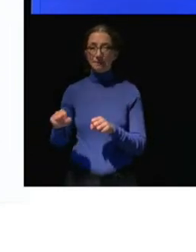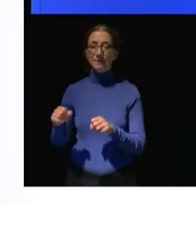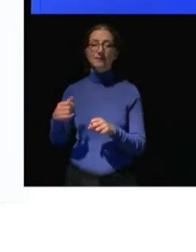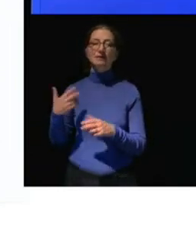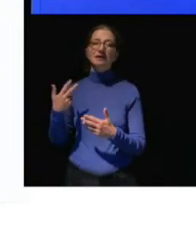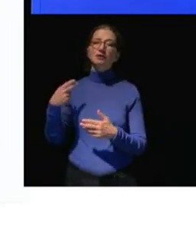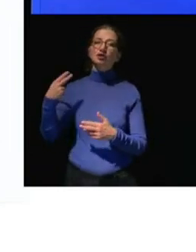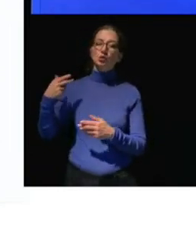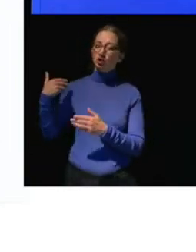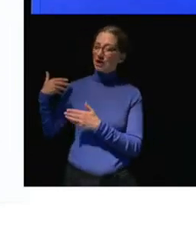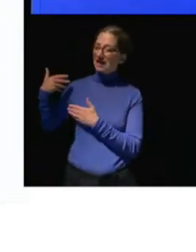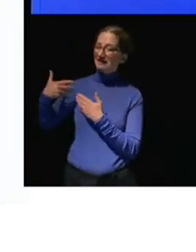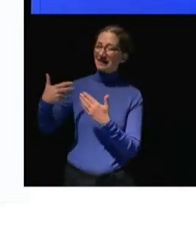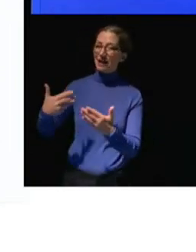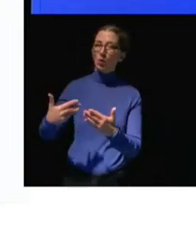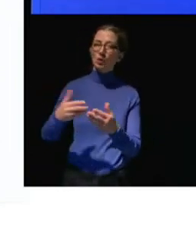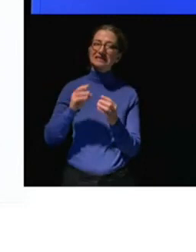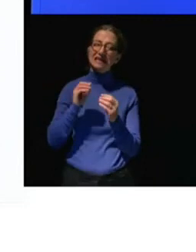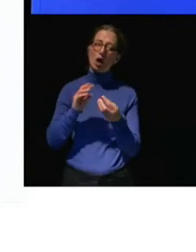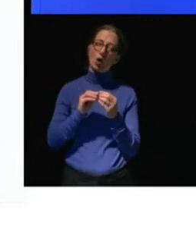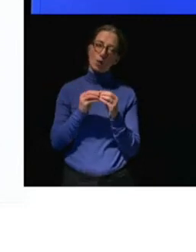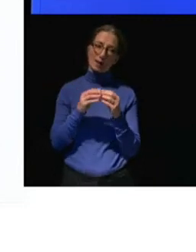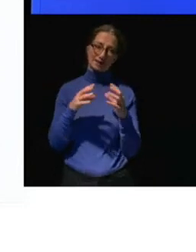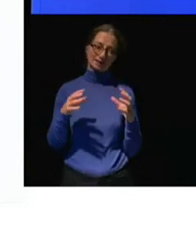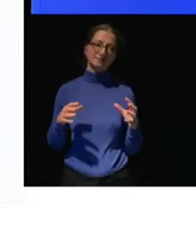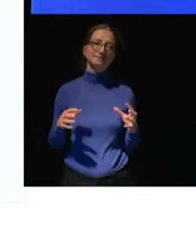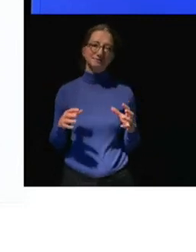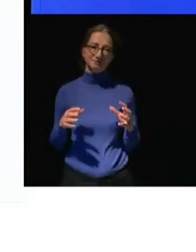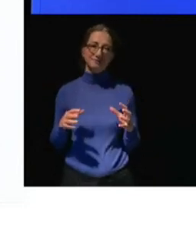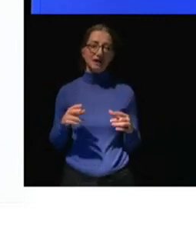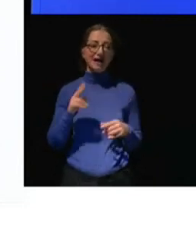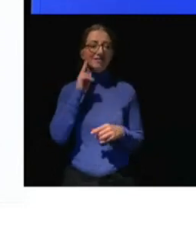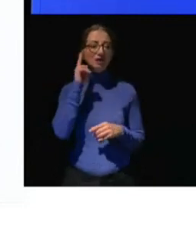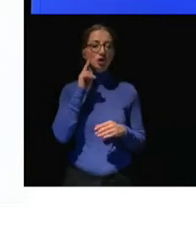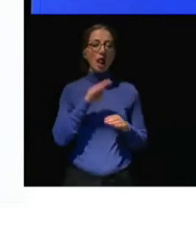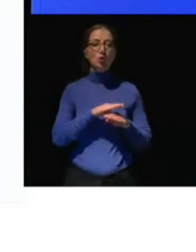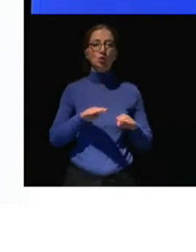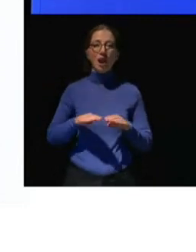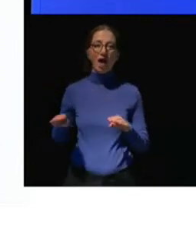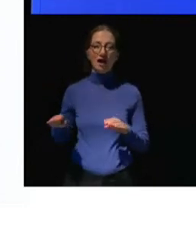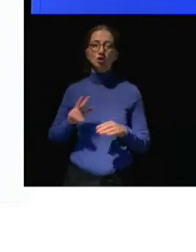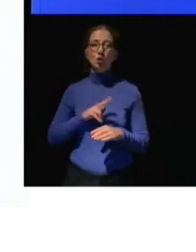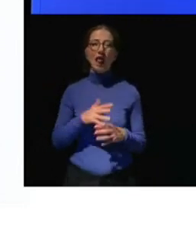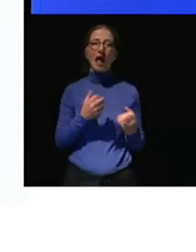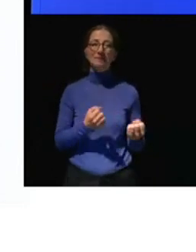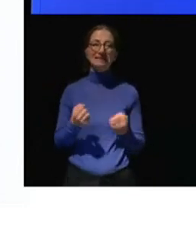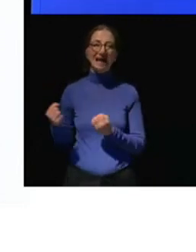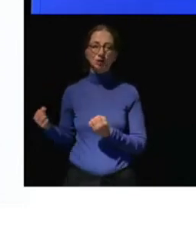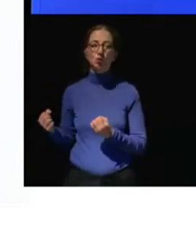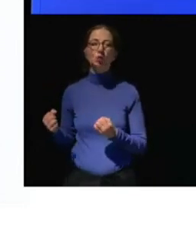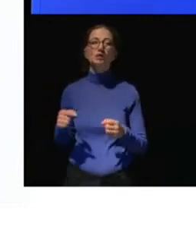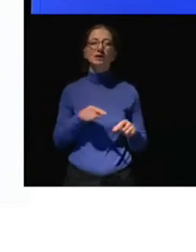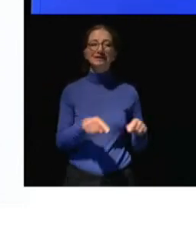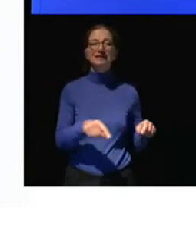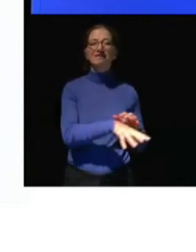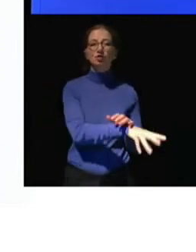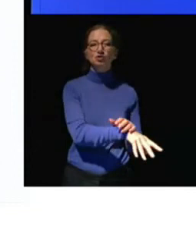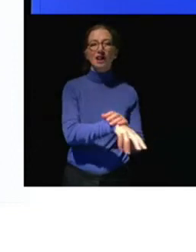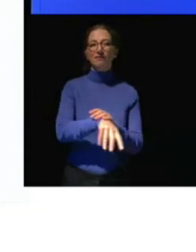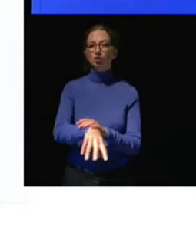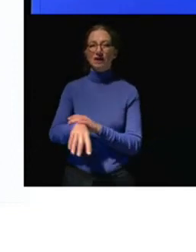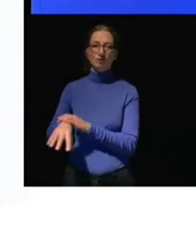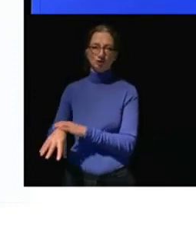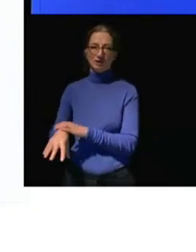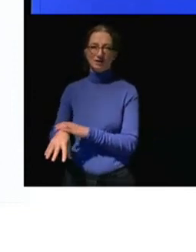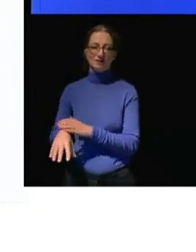komplexen Entwicklungsprozesses ist, dem die nationalen Grundlagen der sozialen Absicherung zugrunde liegen. Also es wäre